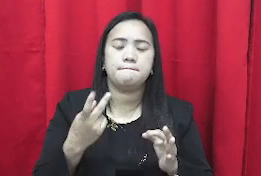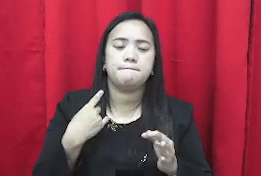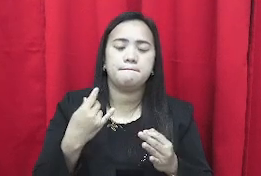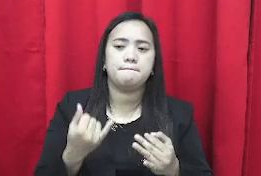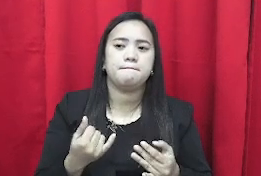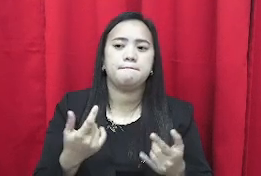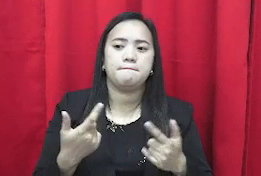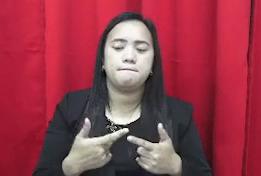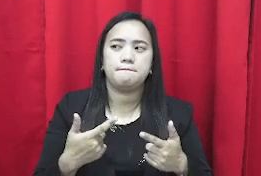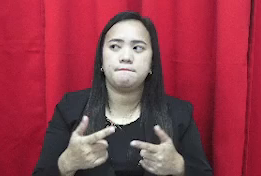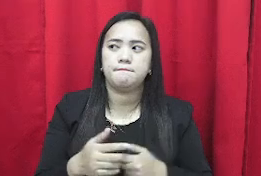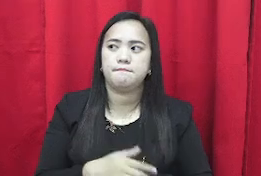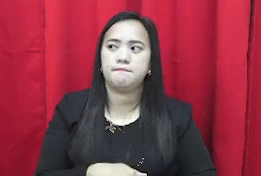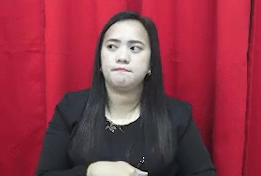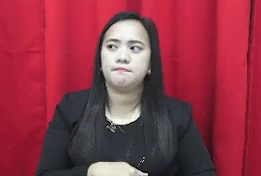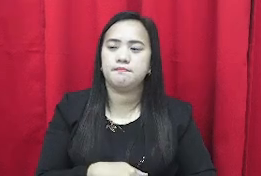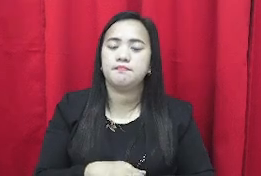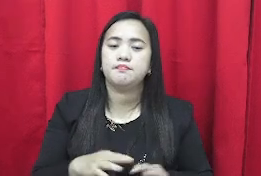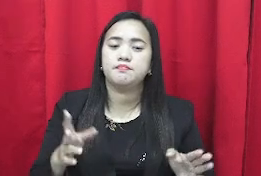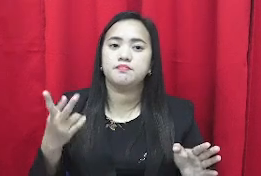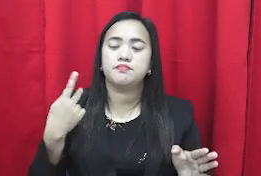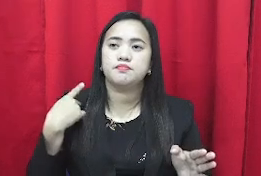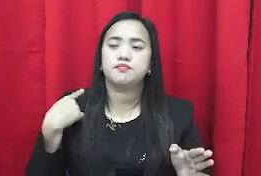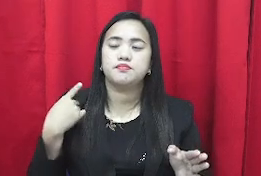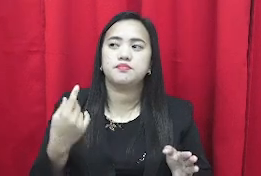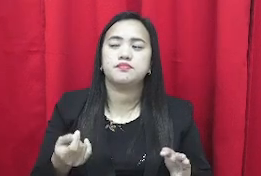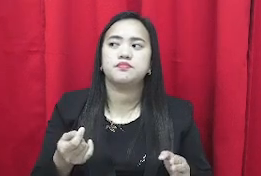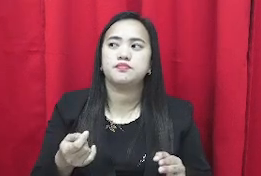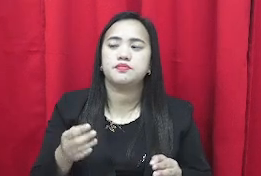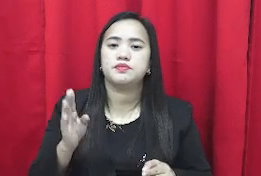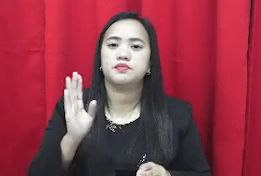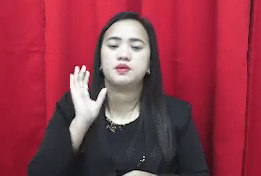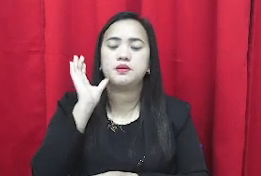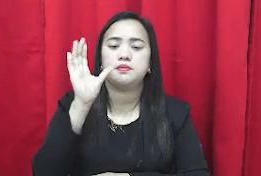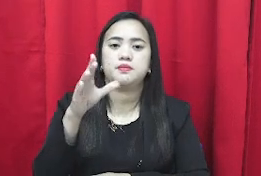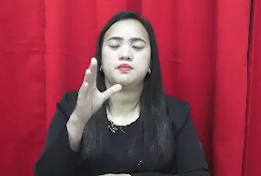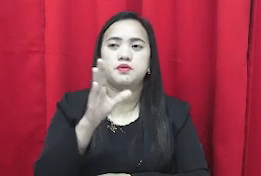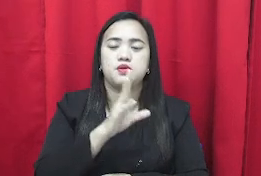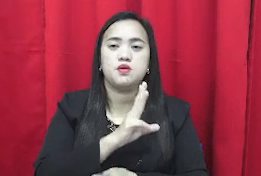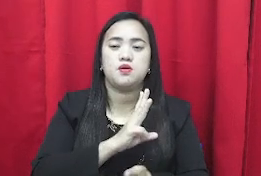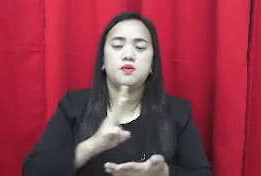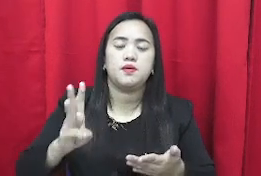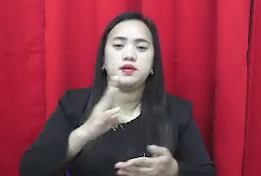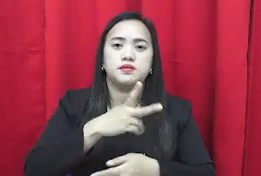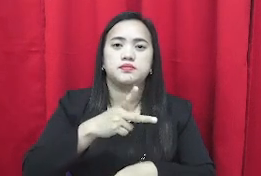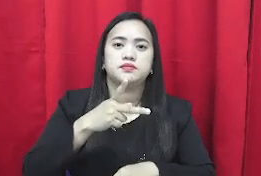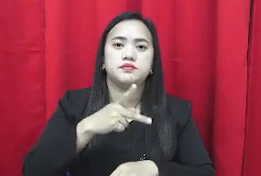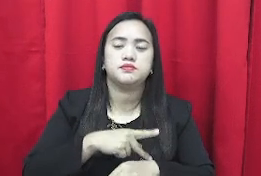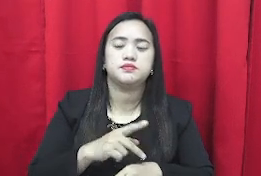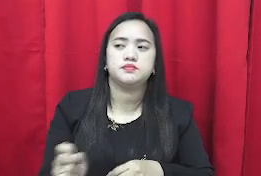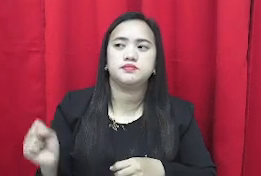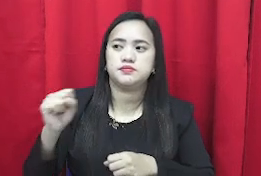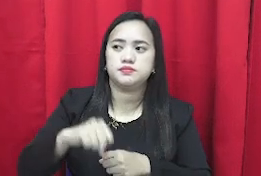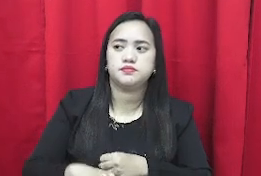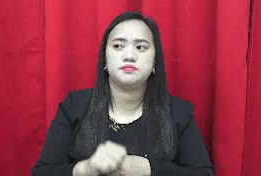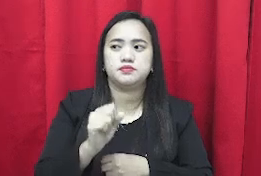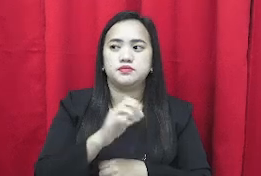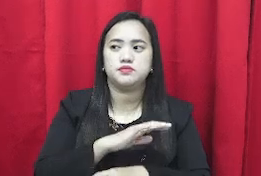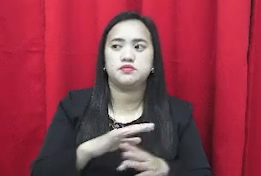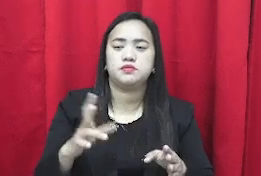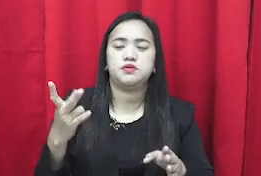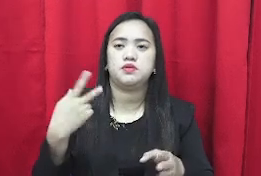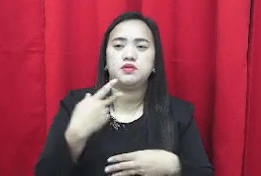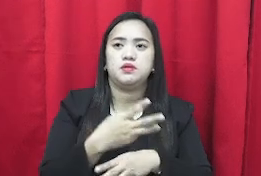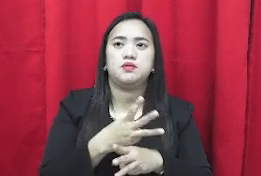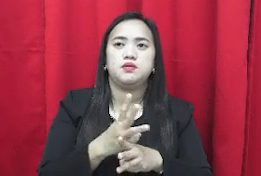tayo hamunin ng China ng basketball Totoo nagba-basketball ba sila sa West Philippines eh Hindi sila nagba-basketball hindi sila nagba-vibrate